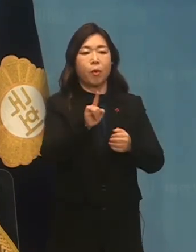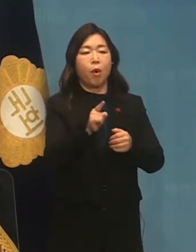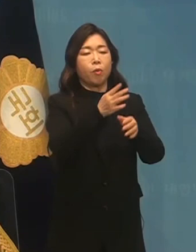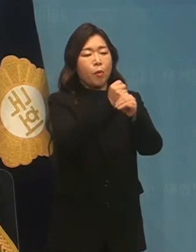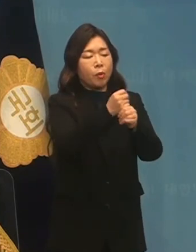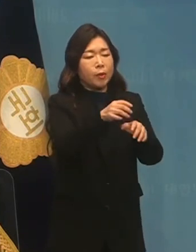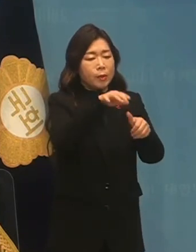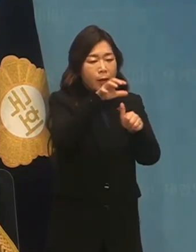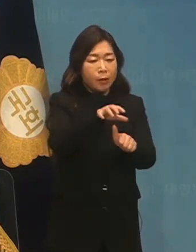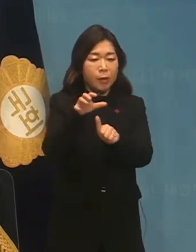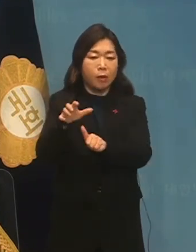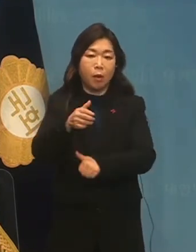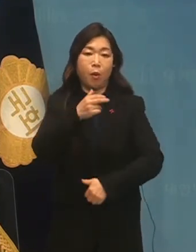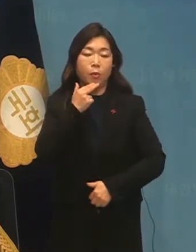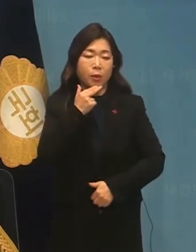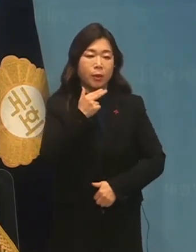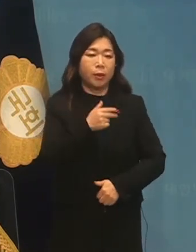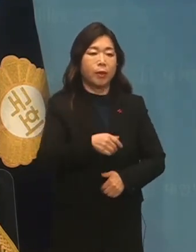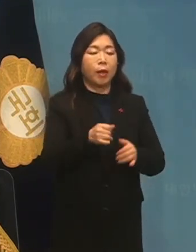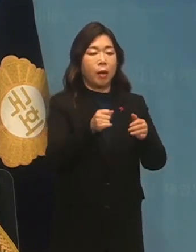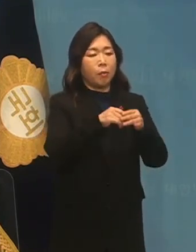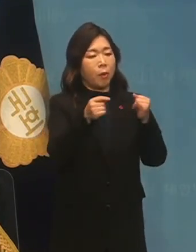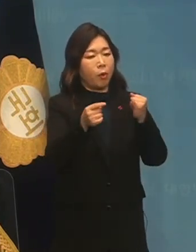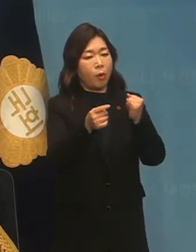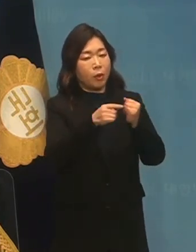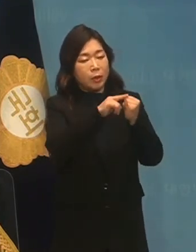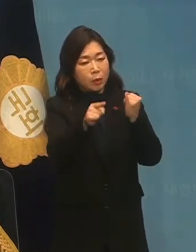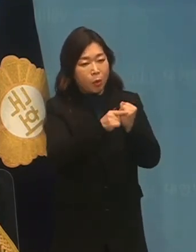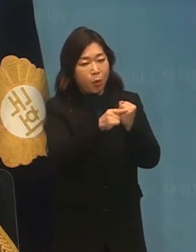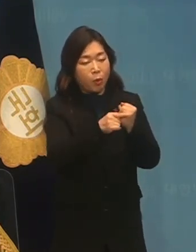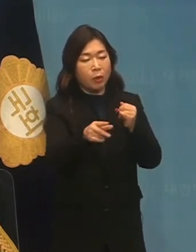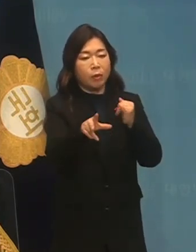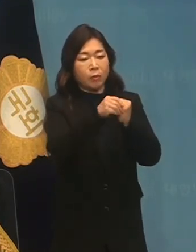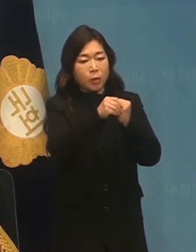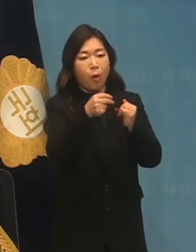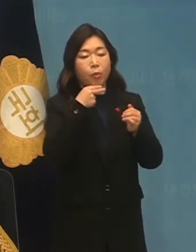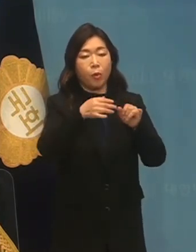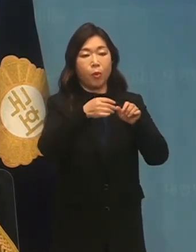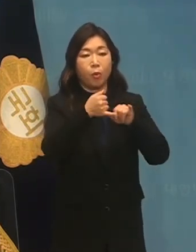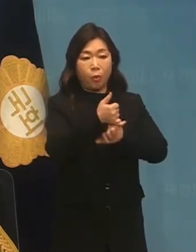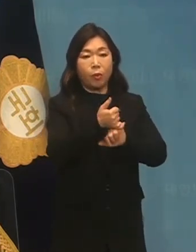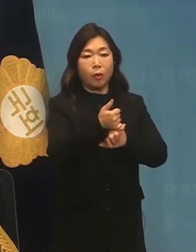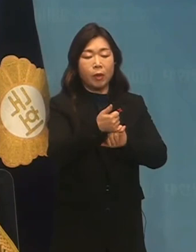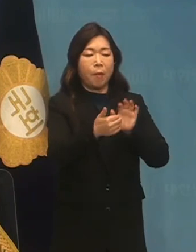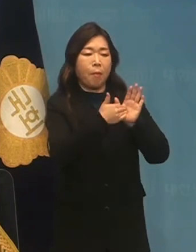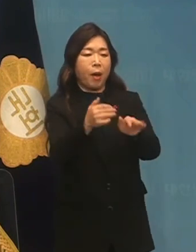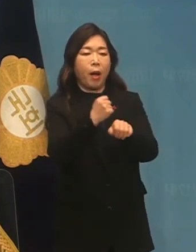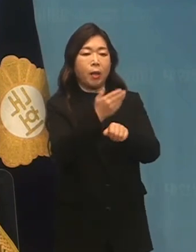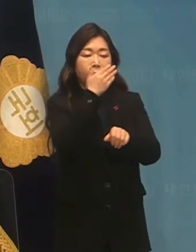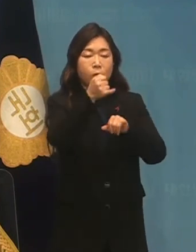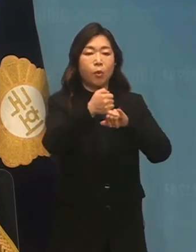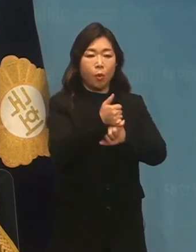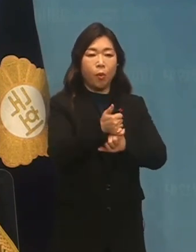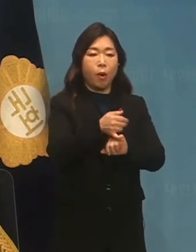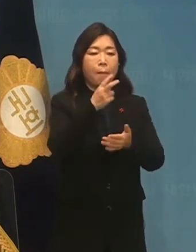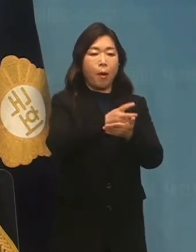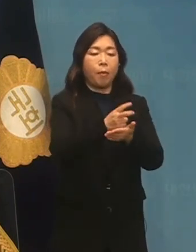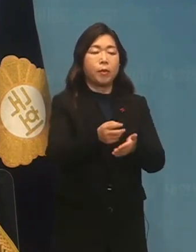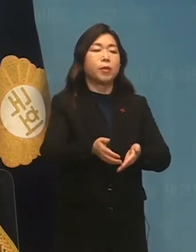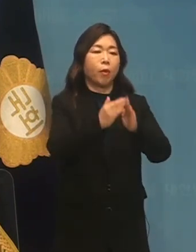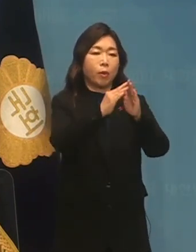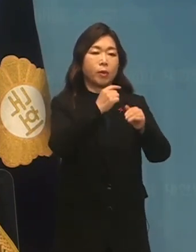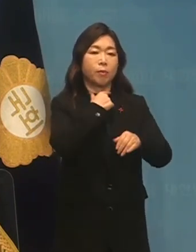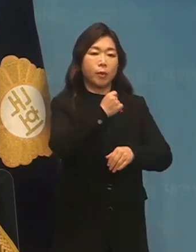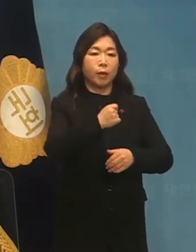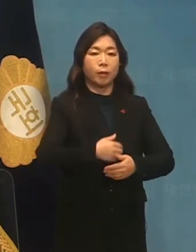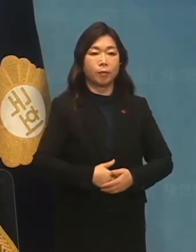사유 제한 없이 인공 임신 중지가 가능하도록 입법을 조속히 마무리하겠습니다.